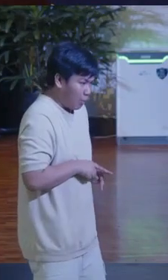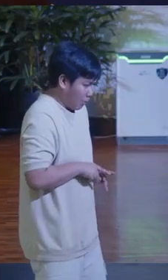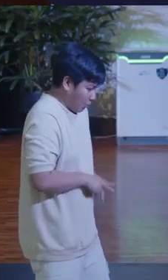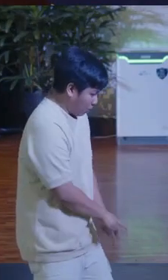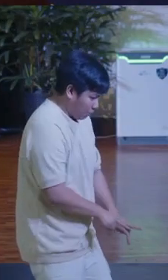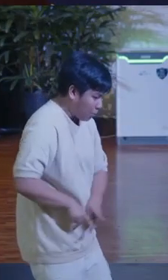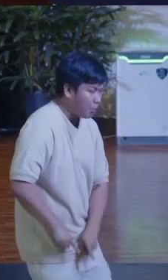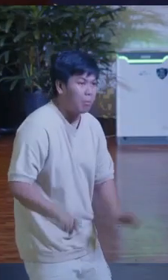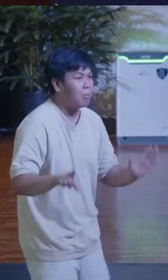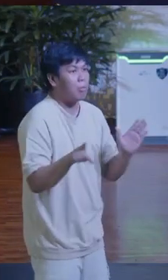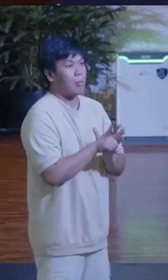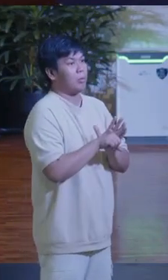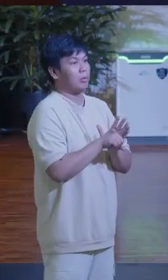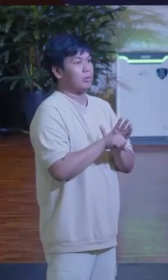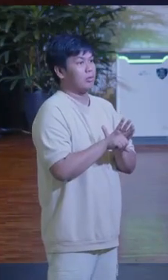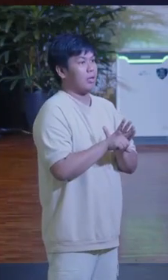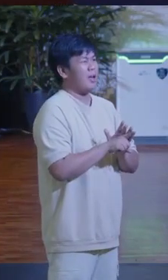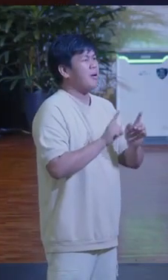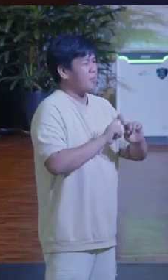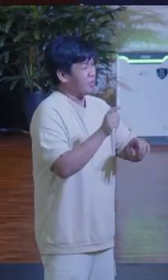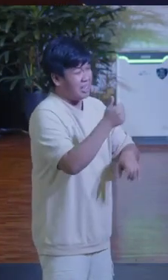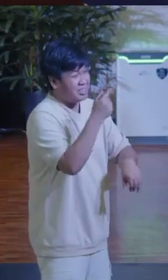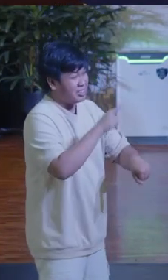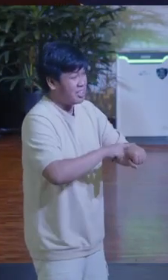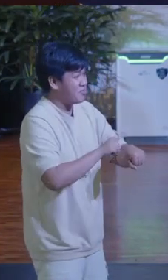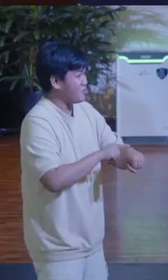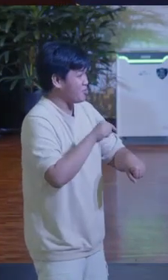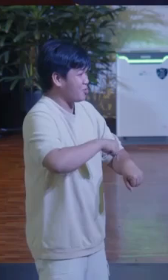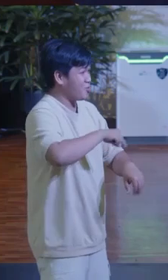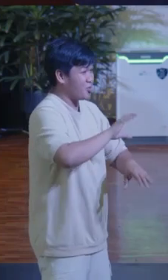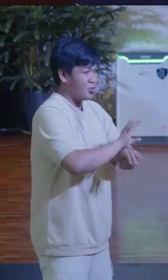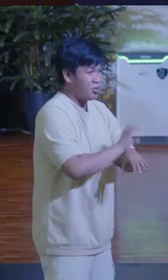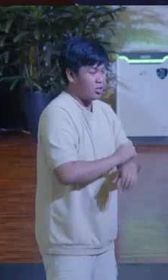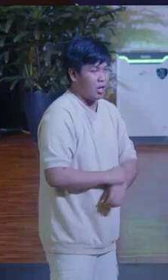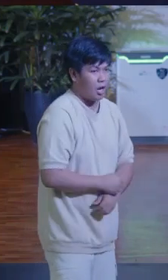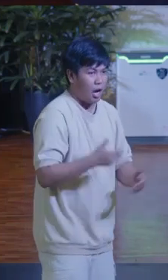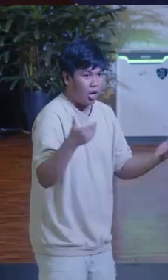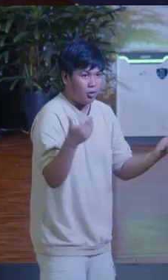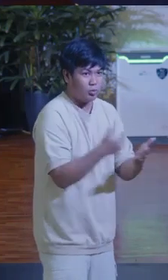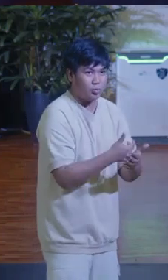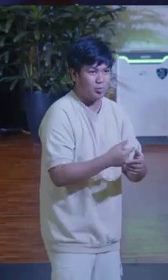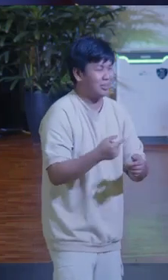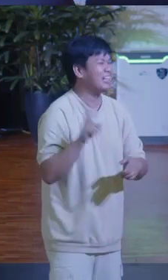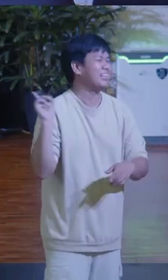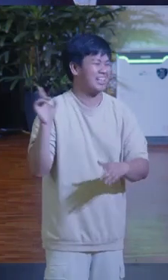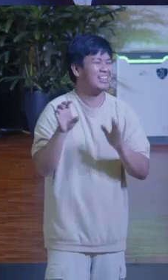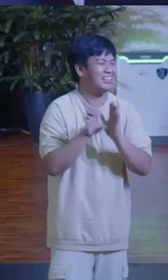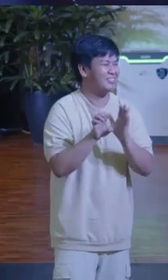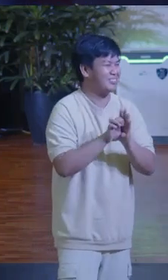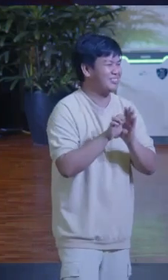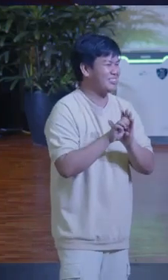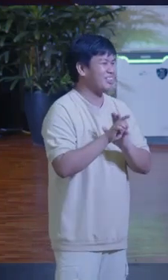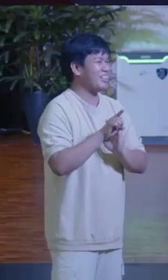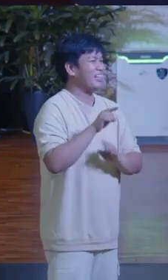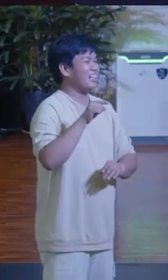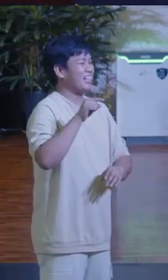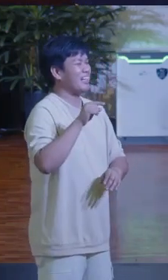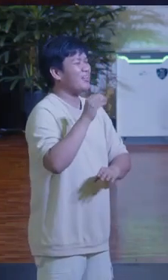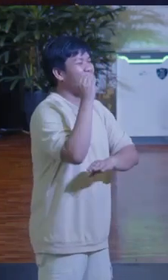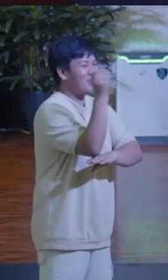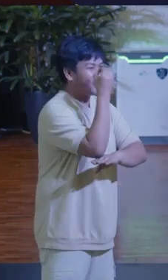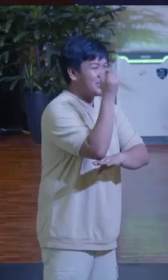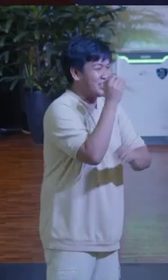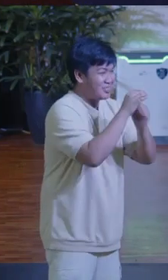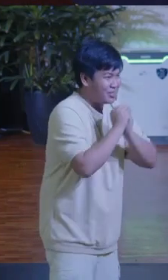may papasok po sa ating kalagitnaan na bago. No, nangyari na po namin ito sa Ortigas Community